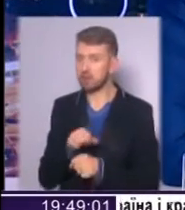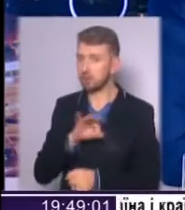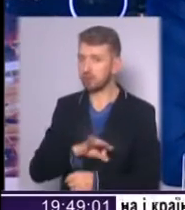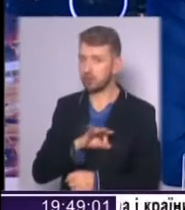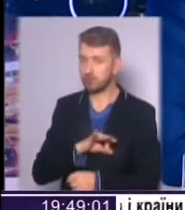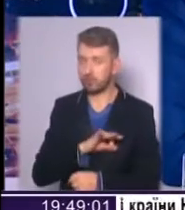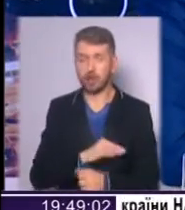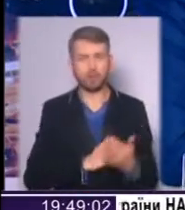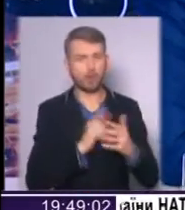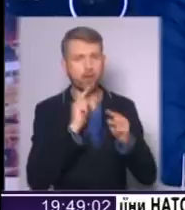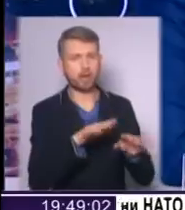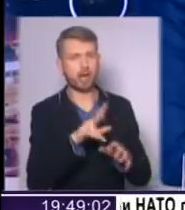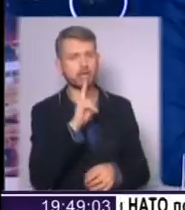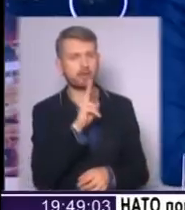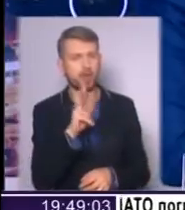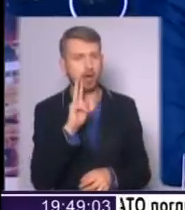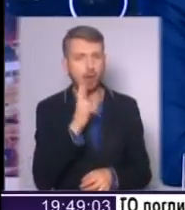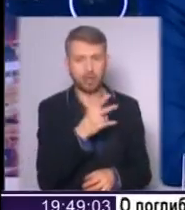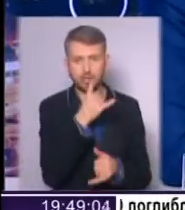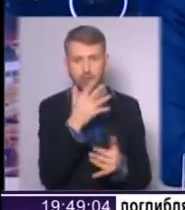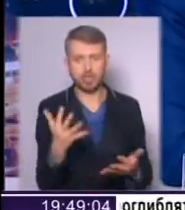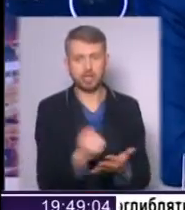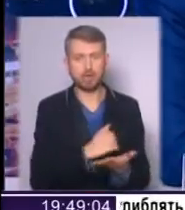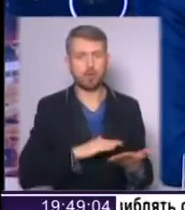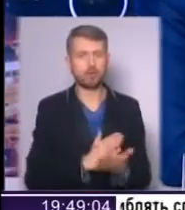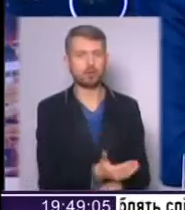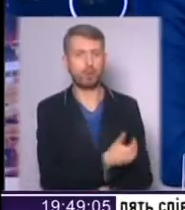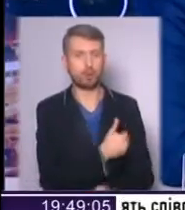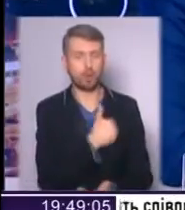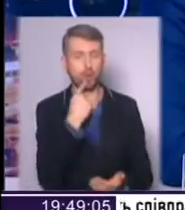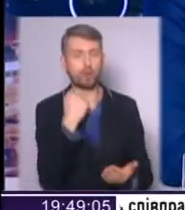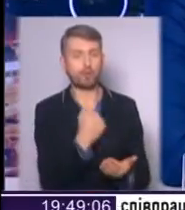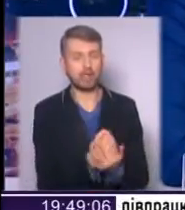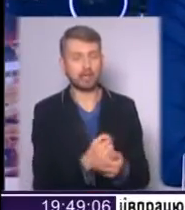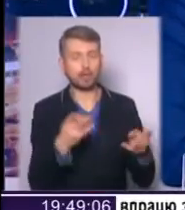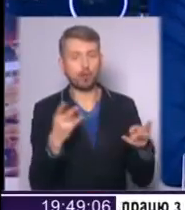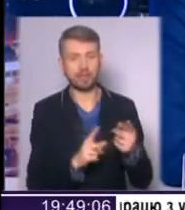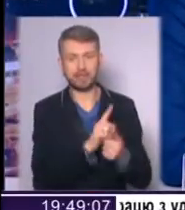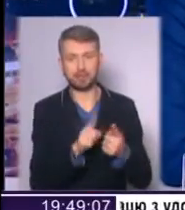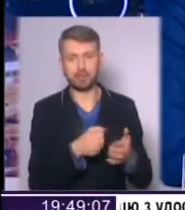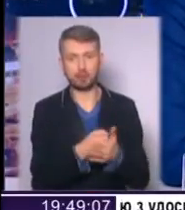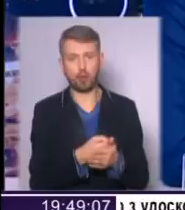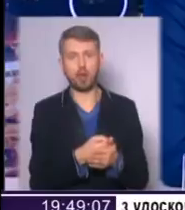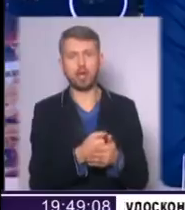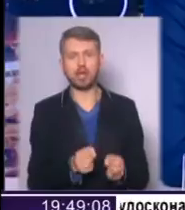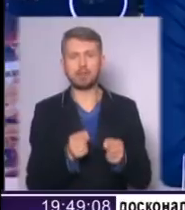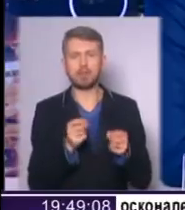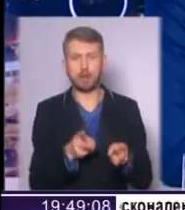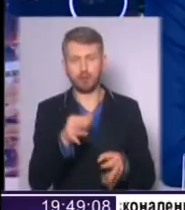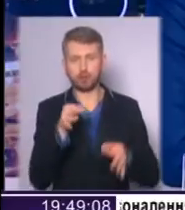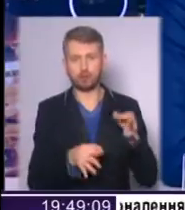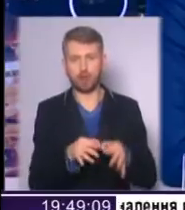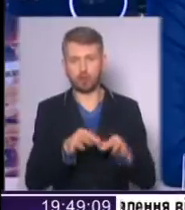Верховна Рада два роки не може знайти політичної волі ухвалити необхідні зміни до Кримінально-процесуального кодексу України,